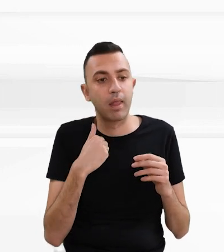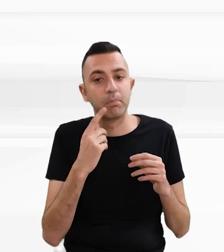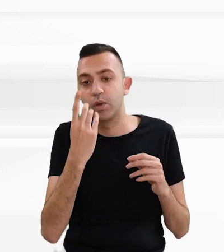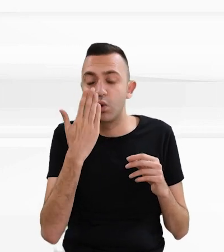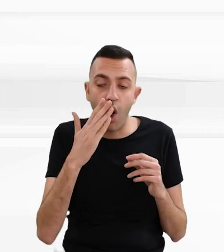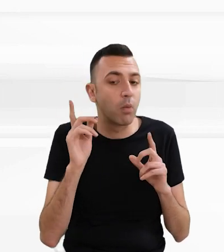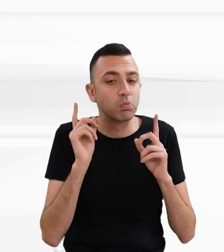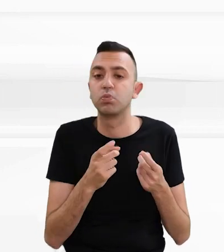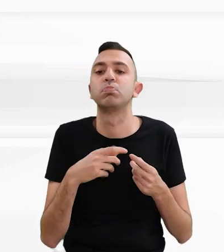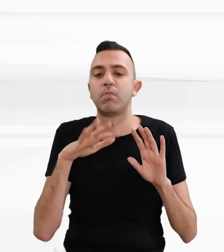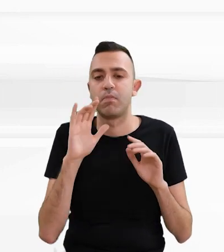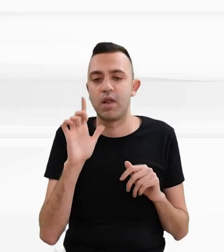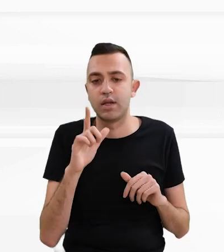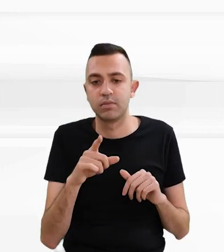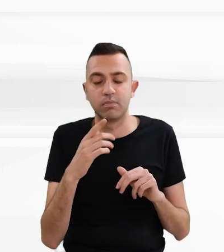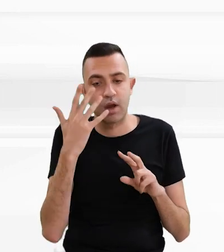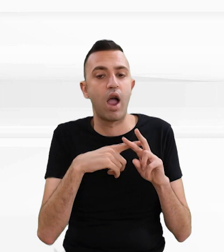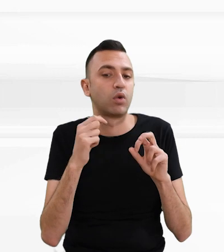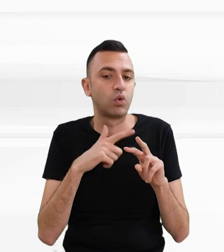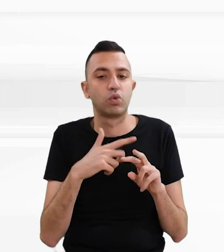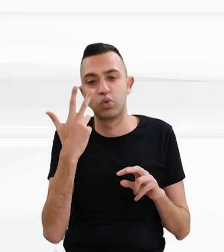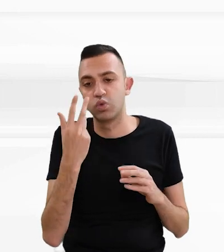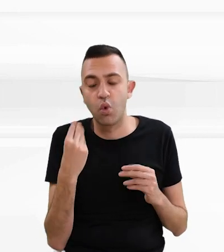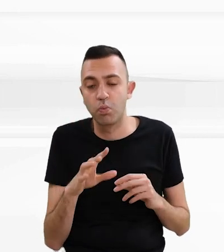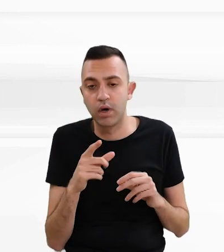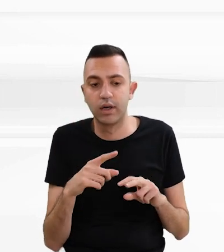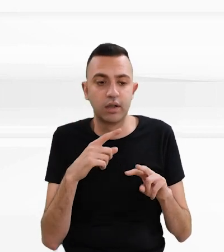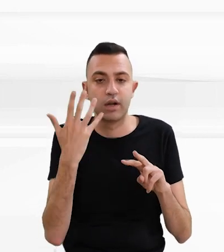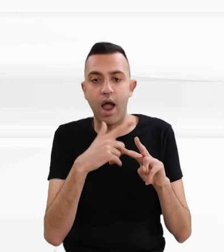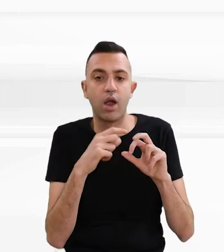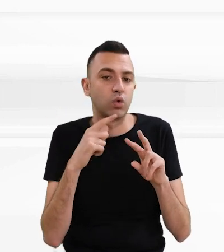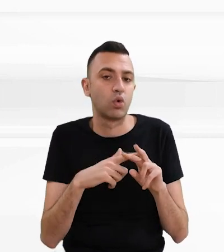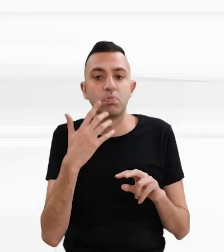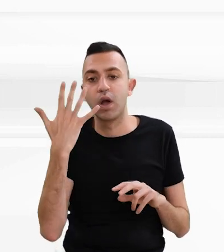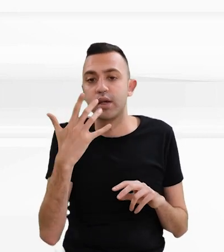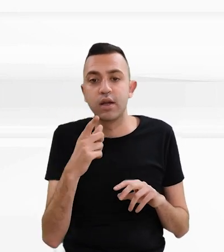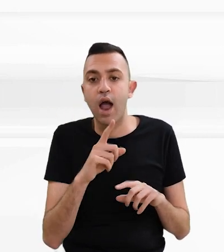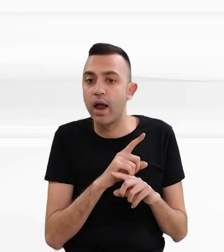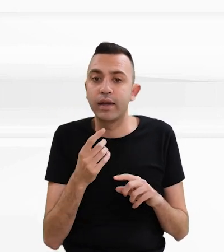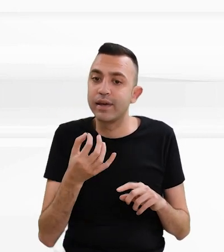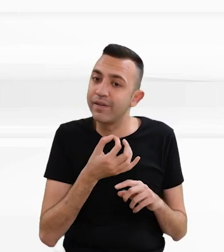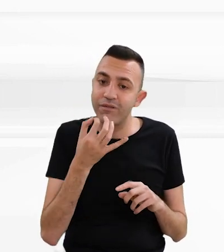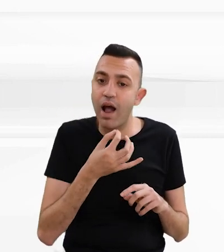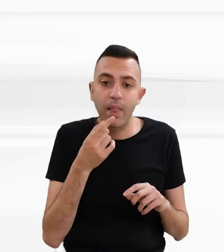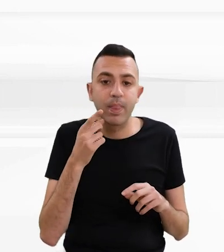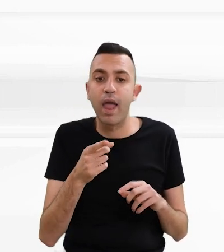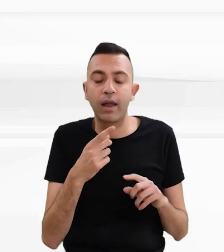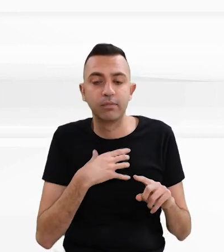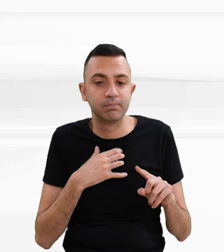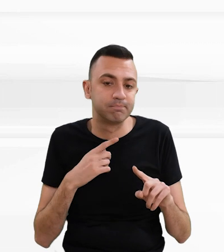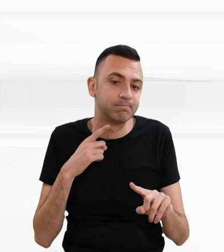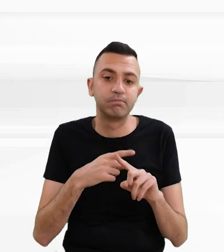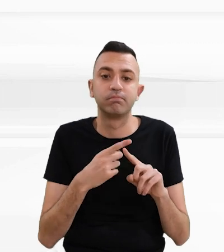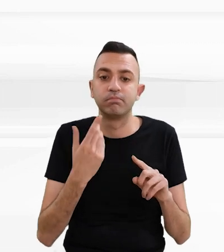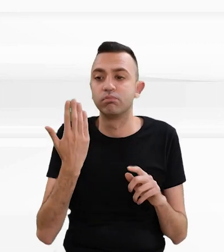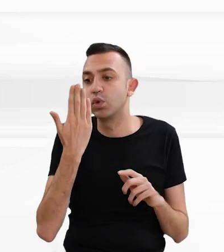bulmam lazım Dolayısıyla karekök 3D olmadığı karekök beşi buradaki hangi ifade ile çarparsan çarpalım Sonuçta